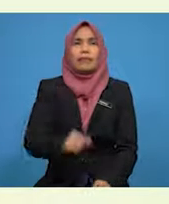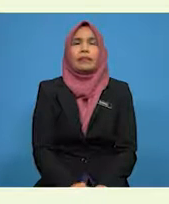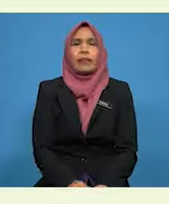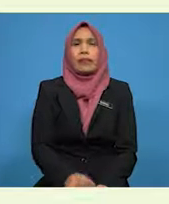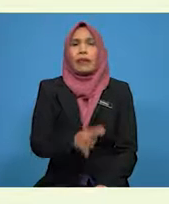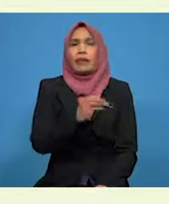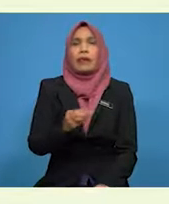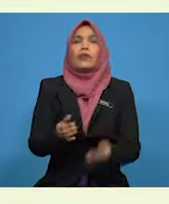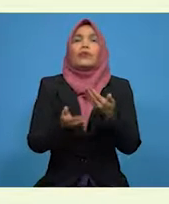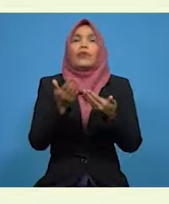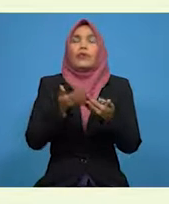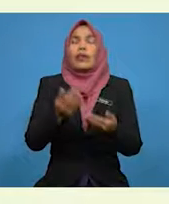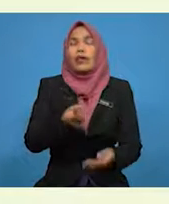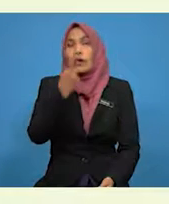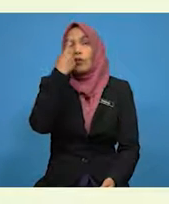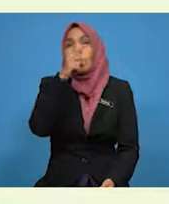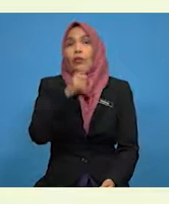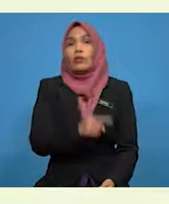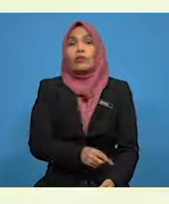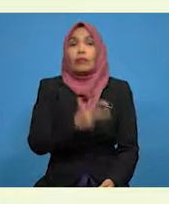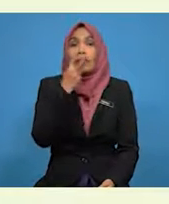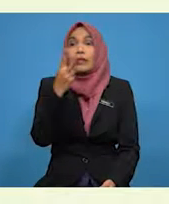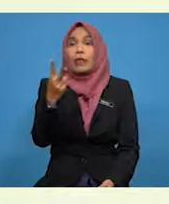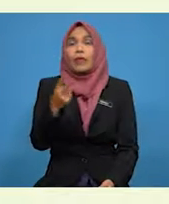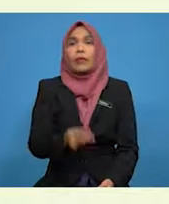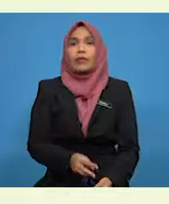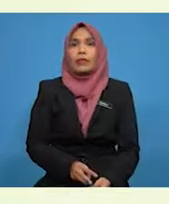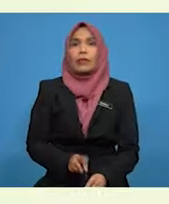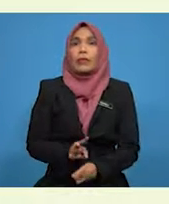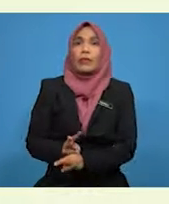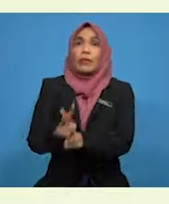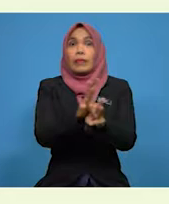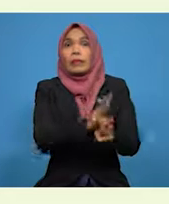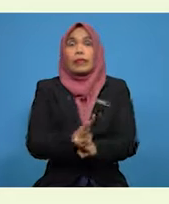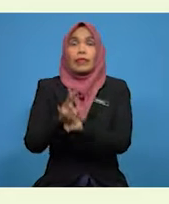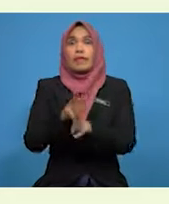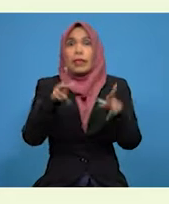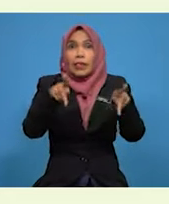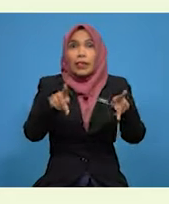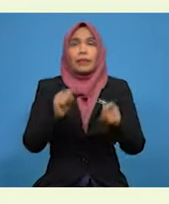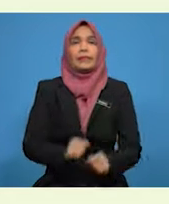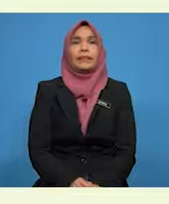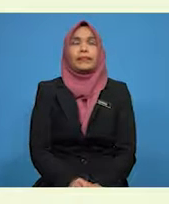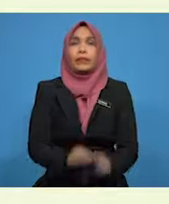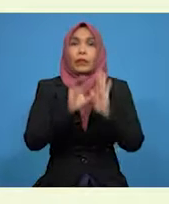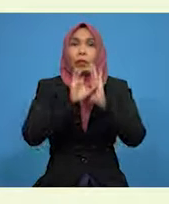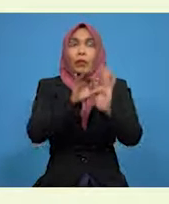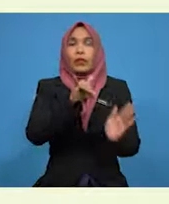dan memudahkan urusan pemantauan serta penilaian prestasi pekerja.